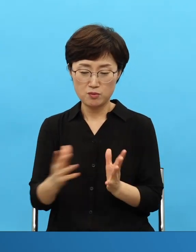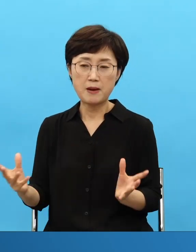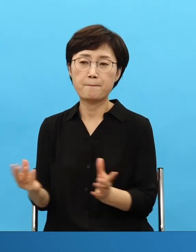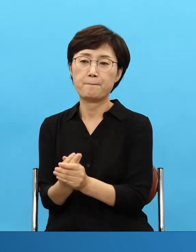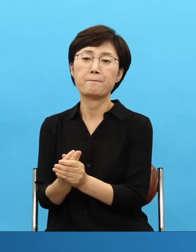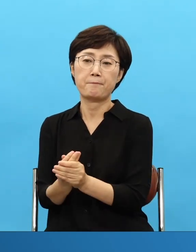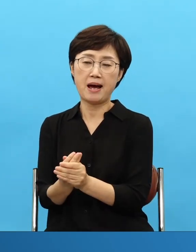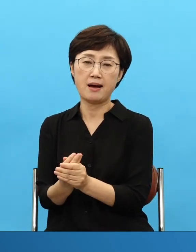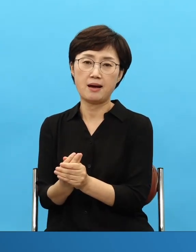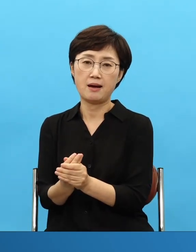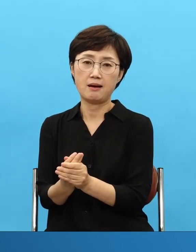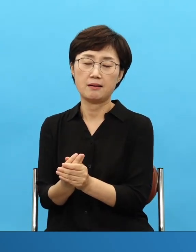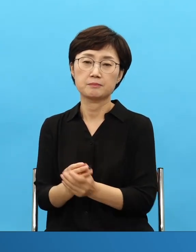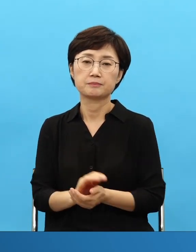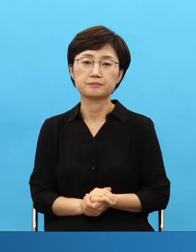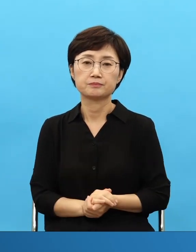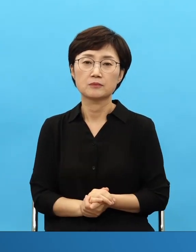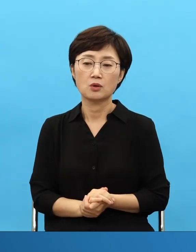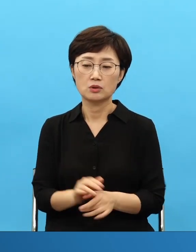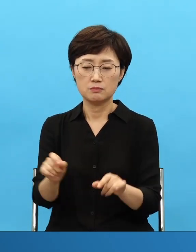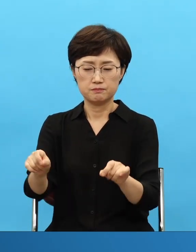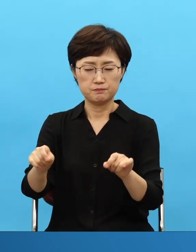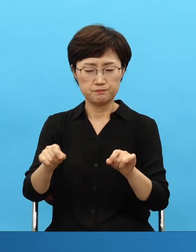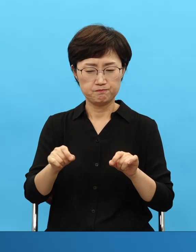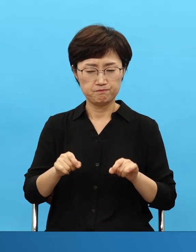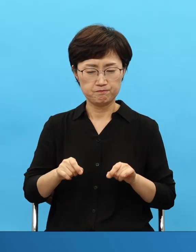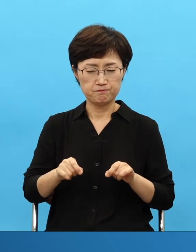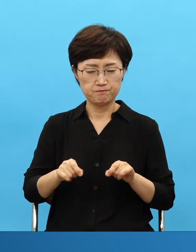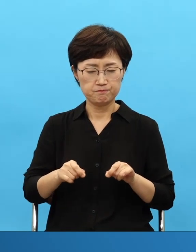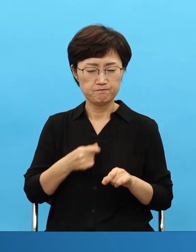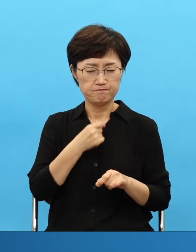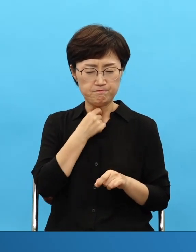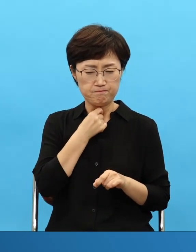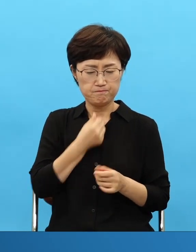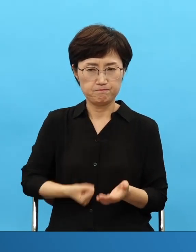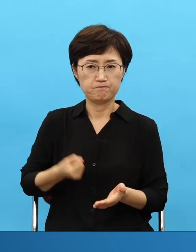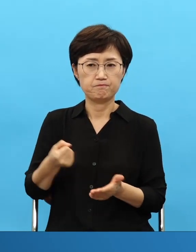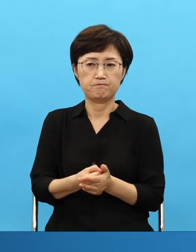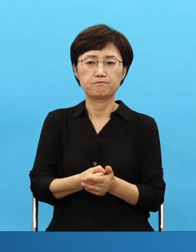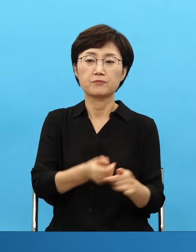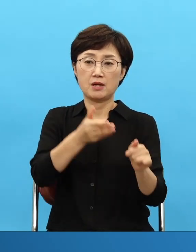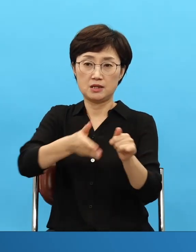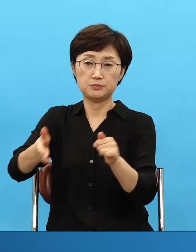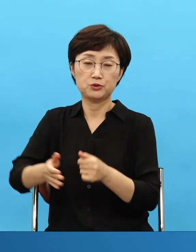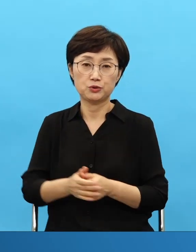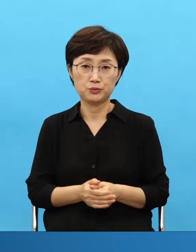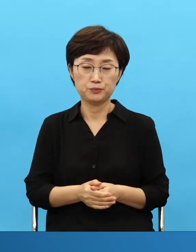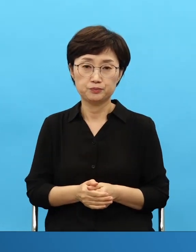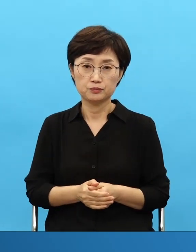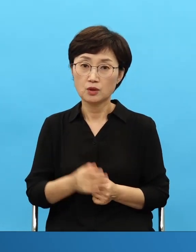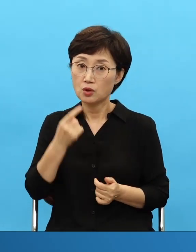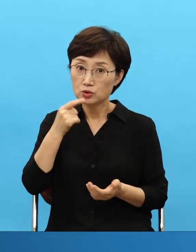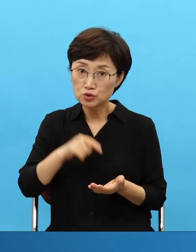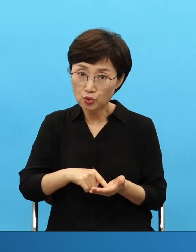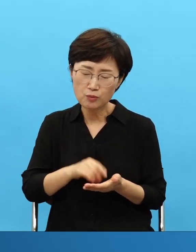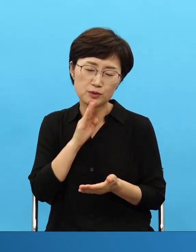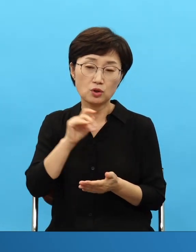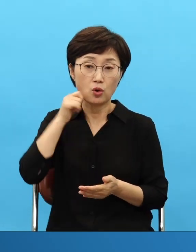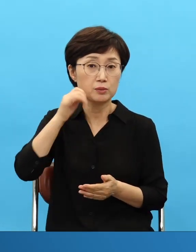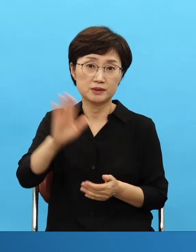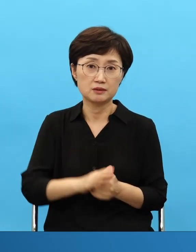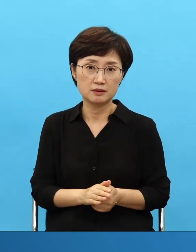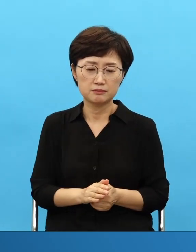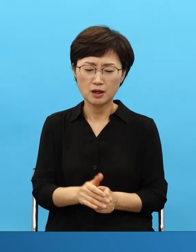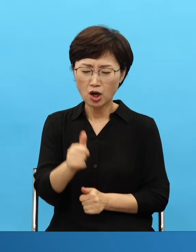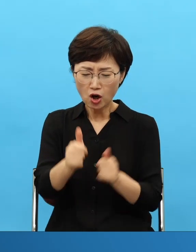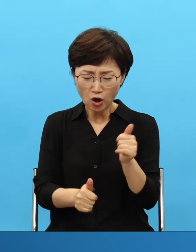for the posterity. 이걸 오늘 심는 겁니다. That's what we're planting today. 어렵지 않잖아요. It's not hard. 아니 시험 치는 것도 아니고